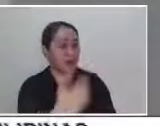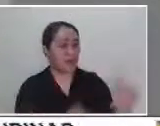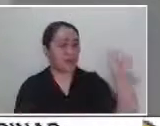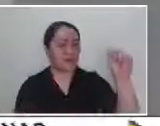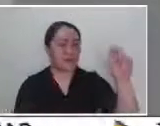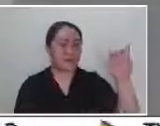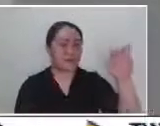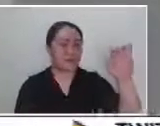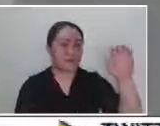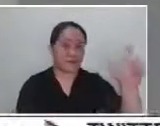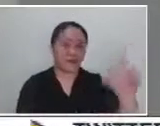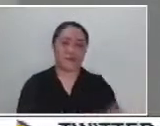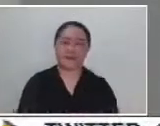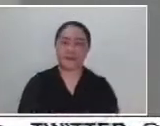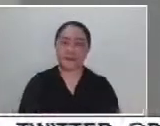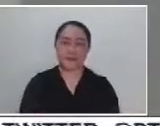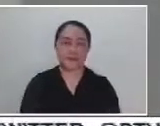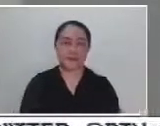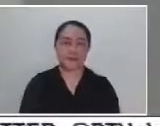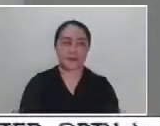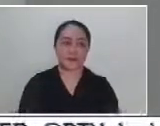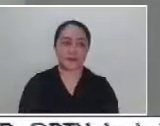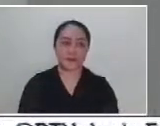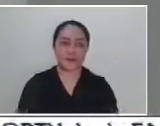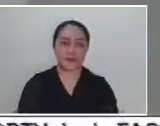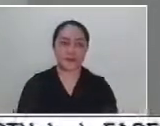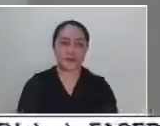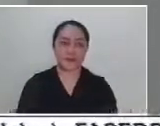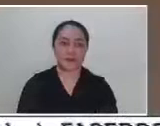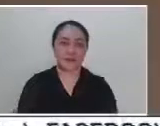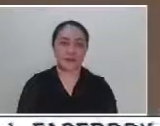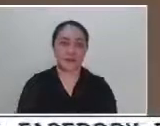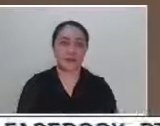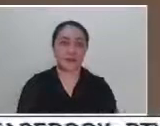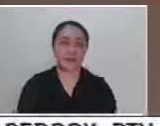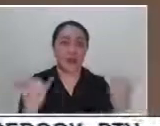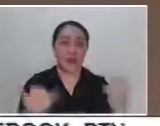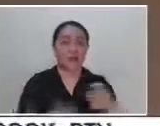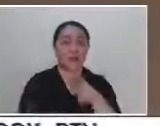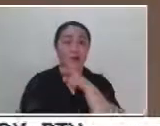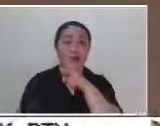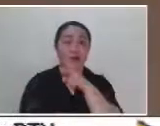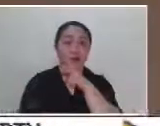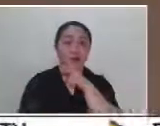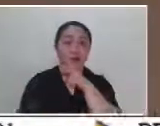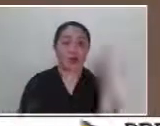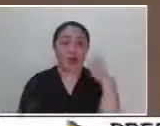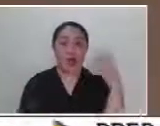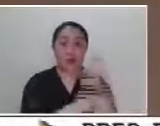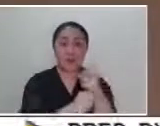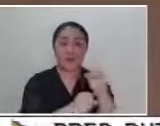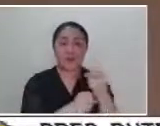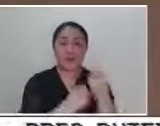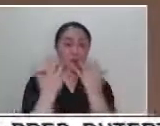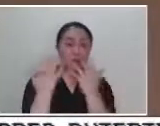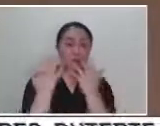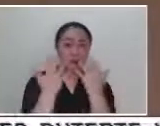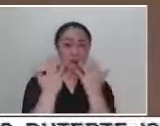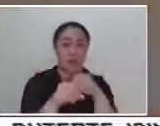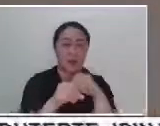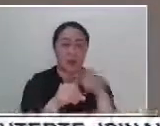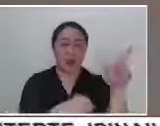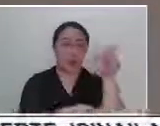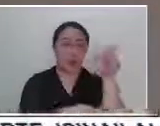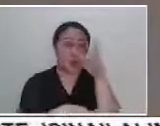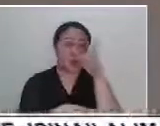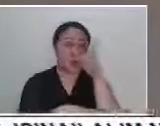ng 6,000 milligrams ng shabu na may street value na 4,080 pesos mula sa 2 lalaking sakay ng motor na nasita